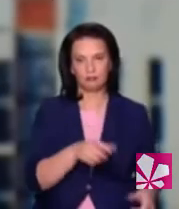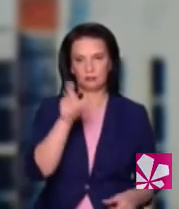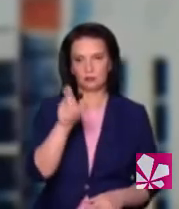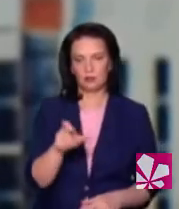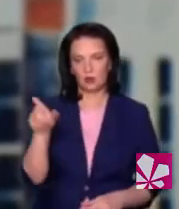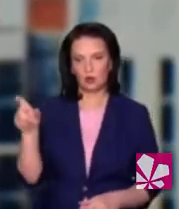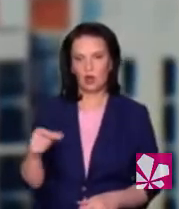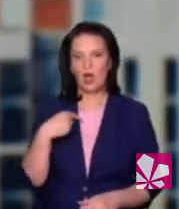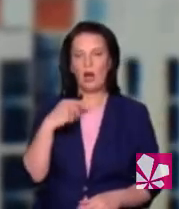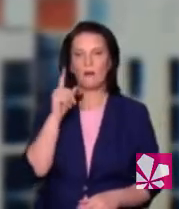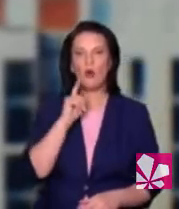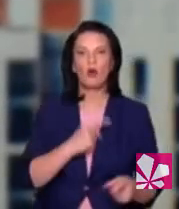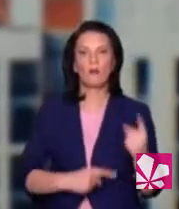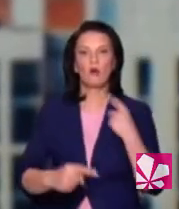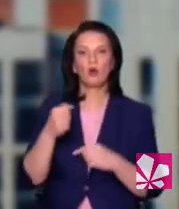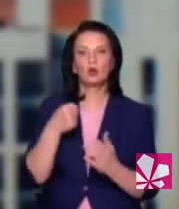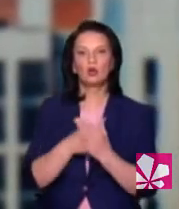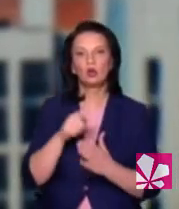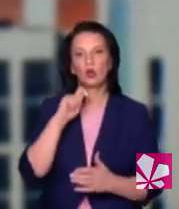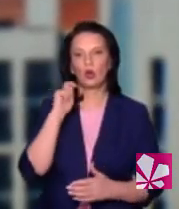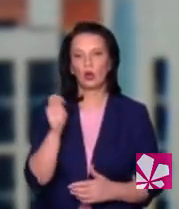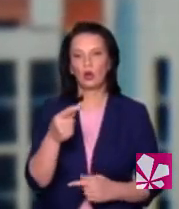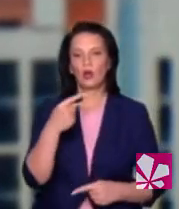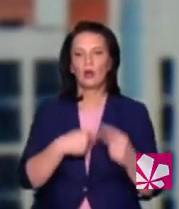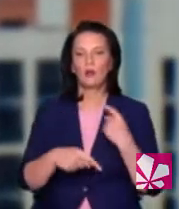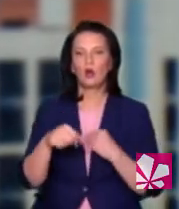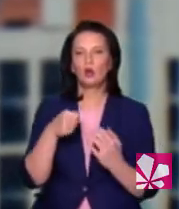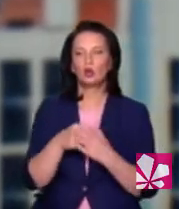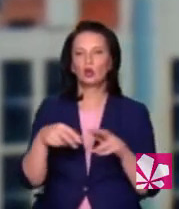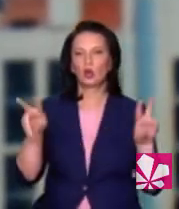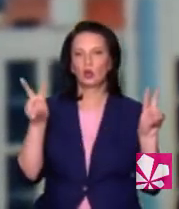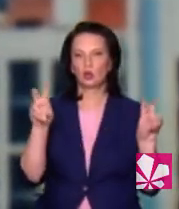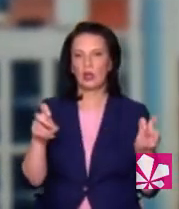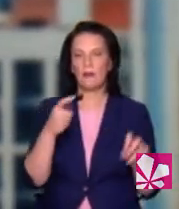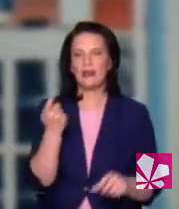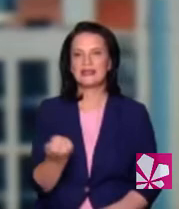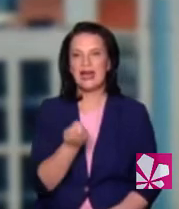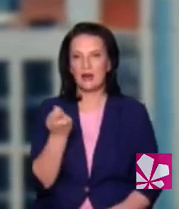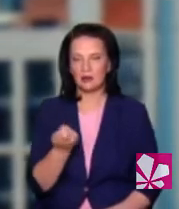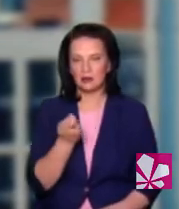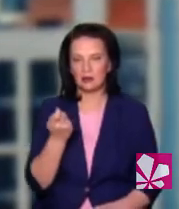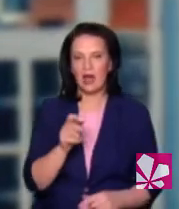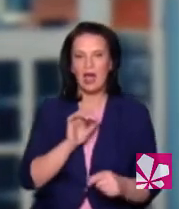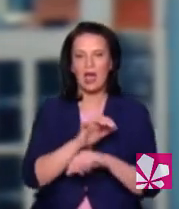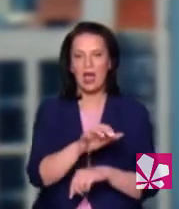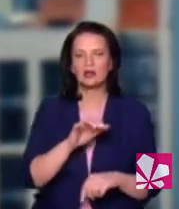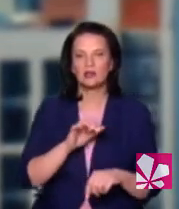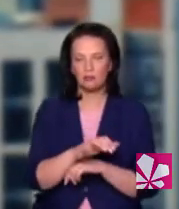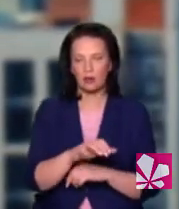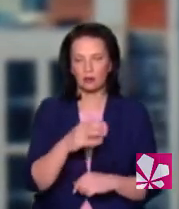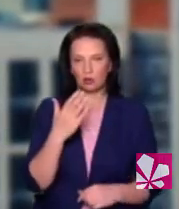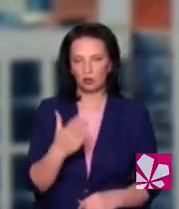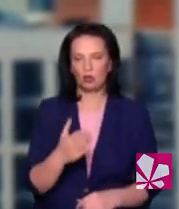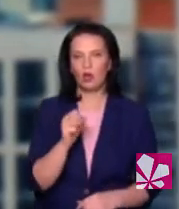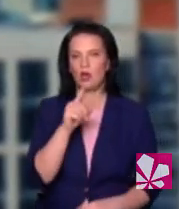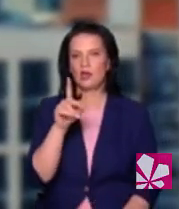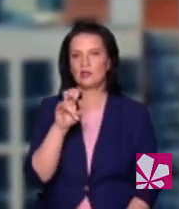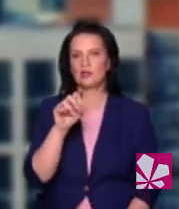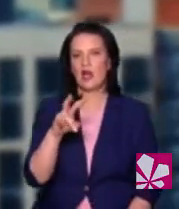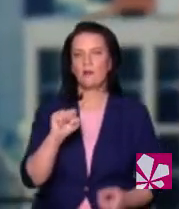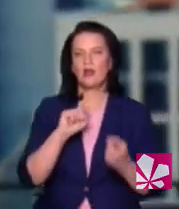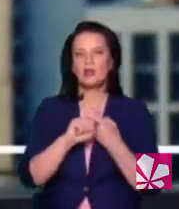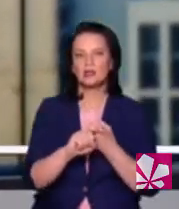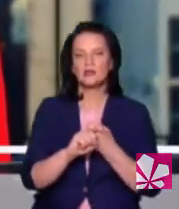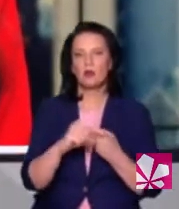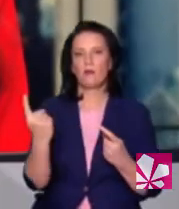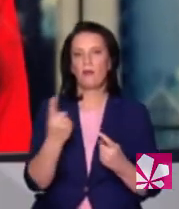А ми поки повертаємося до України, повертаємося до теми зерна, теми експорту. І з нами на зв'язку Тарас Висоцький, перший